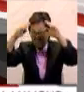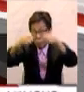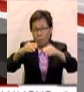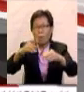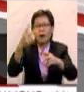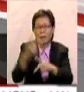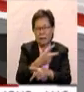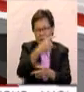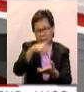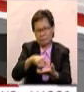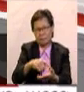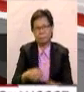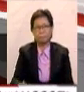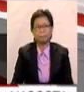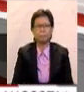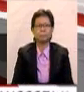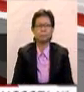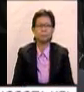pada edisi kali ini.